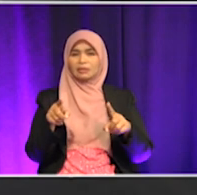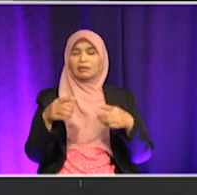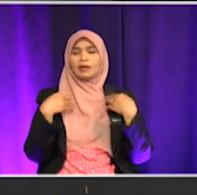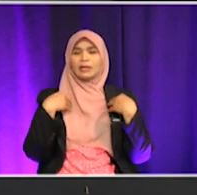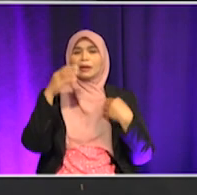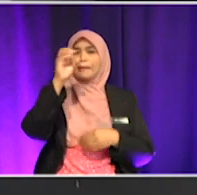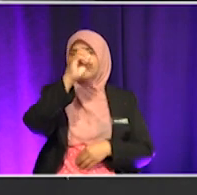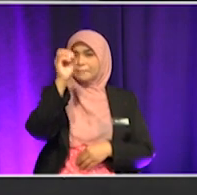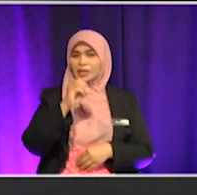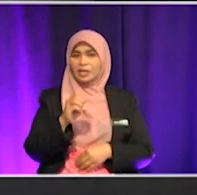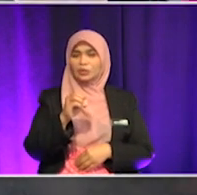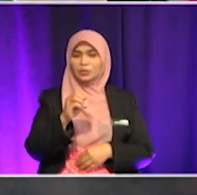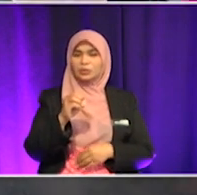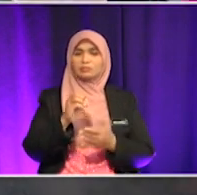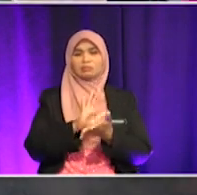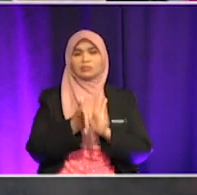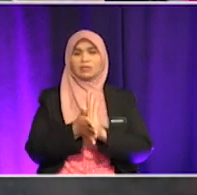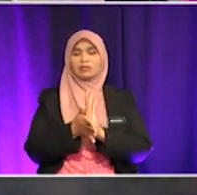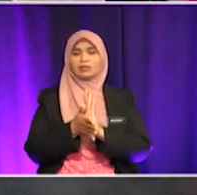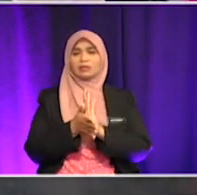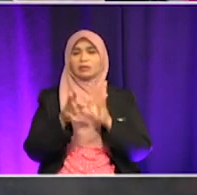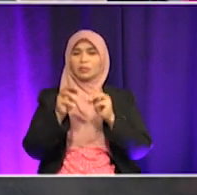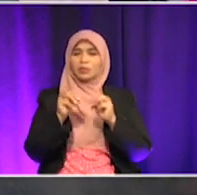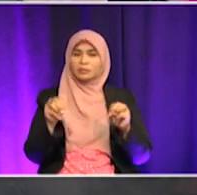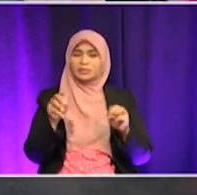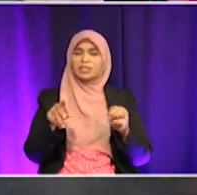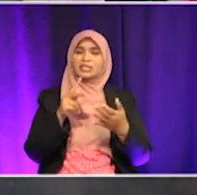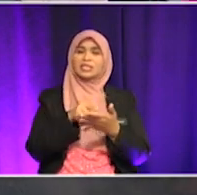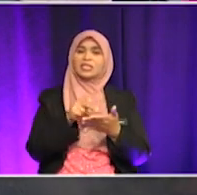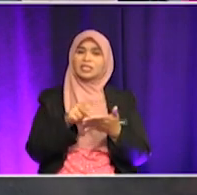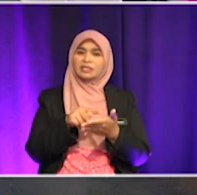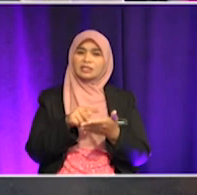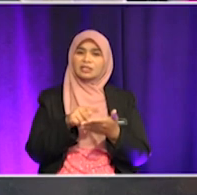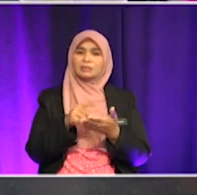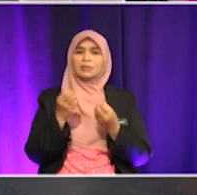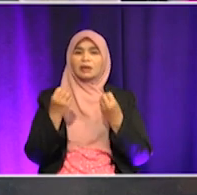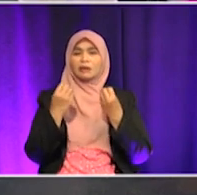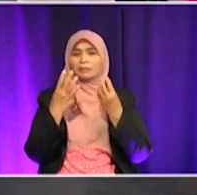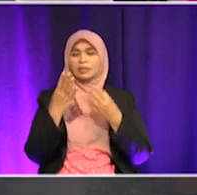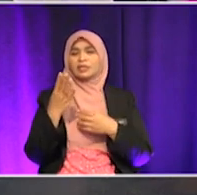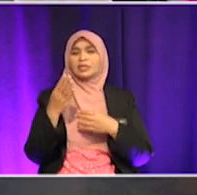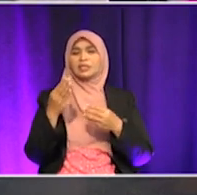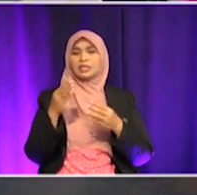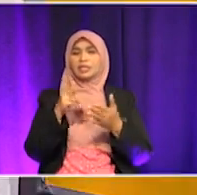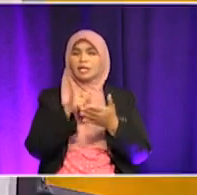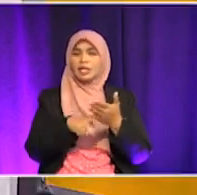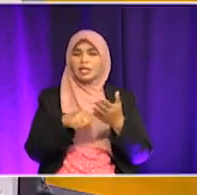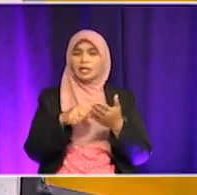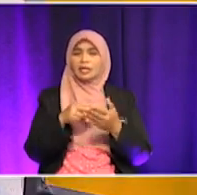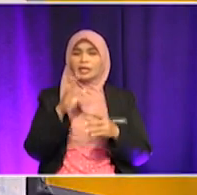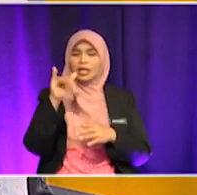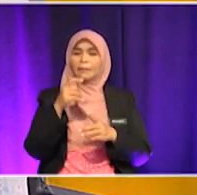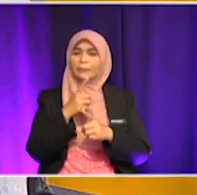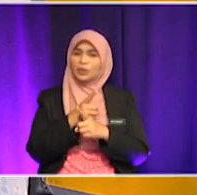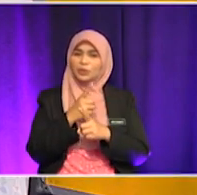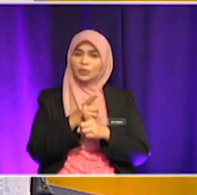peratusan. Iya. Jadi di situ murid-murid kena kira dulu, cikgu. Iya, betul. Berapakah kena nilai dapat sebenar? Iya, berapakah nilai kemeja dan seluar